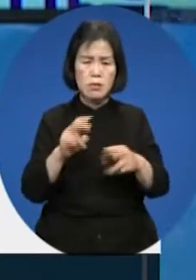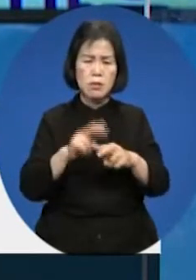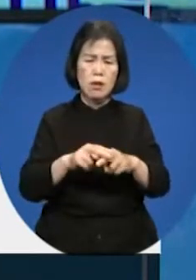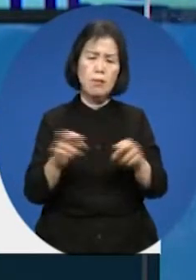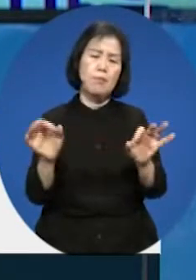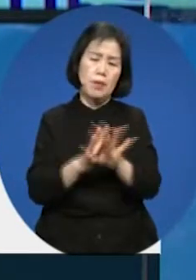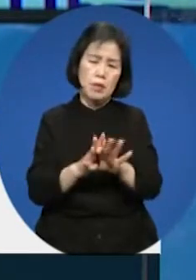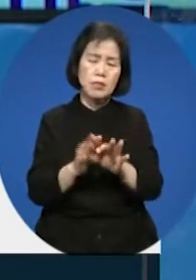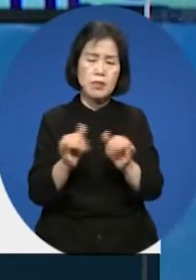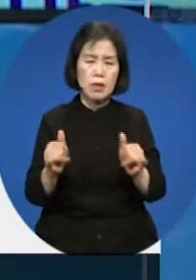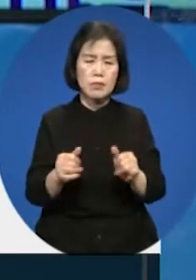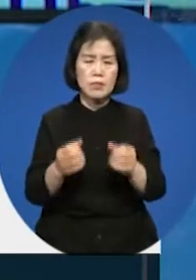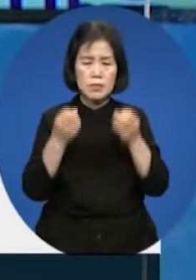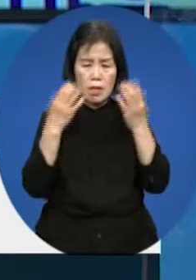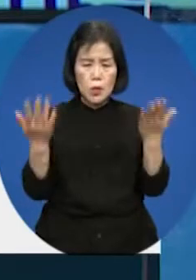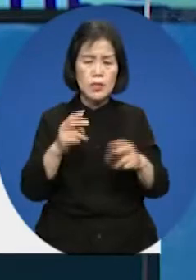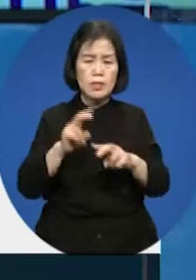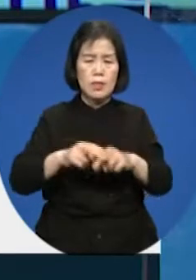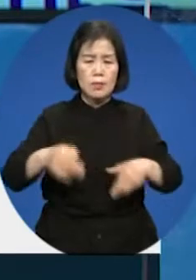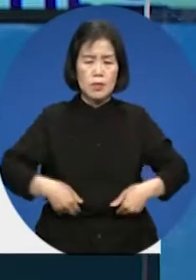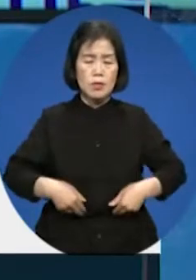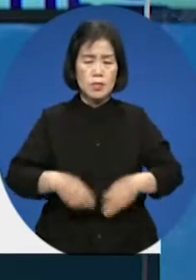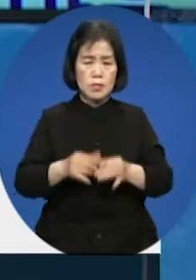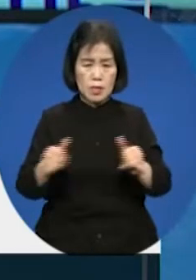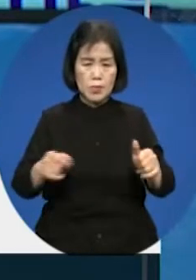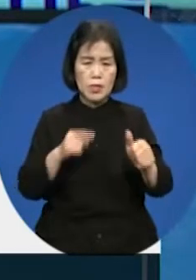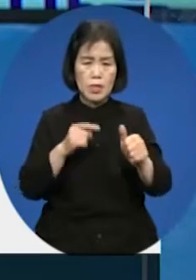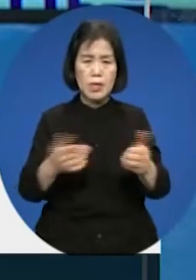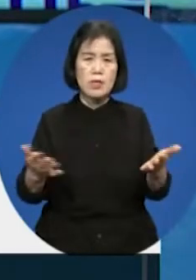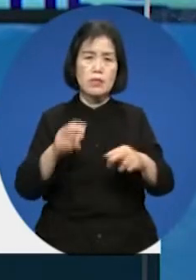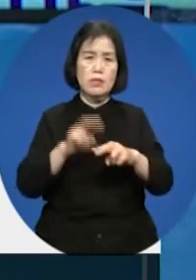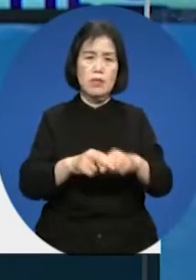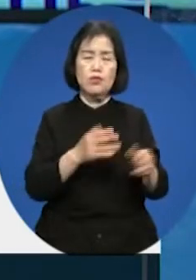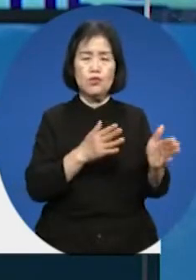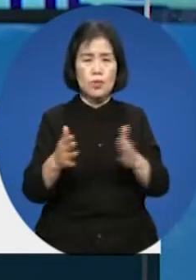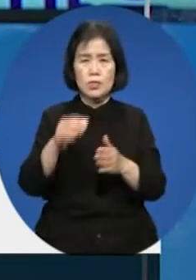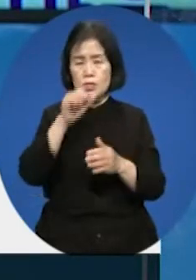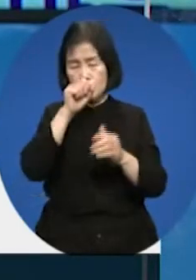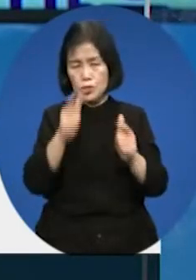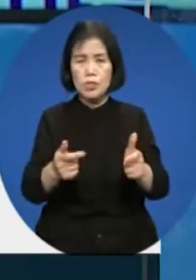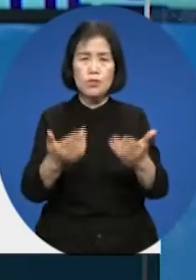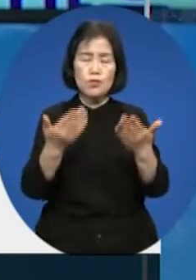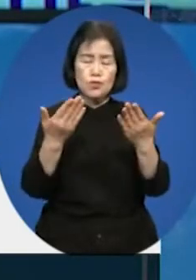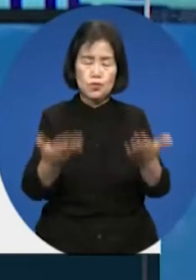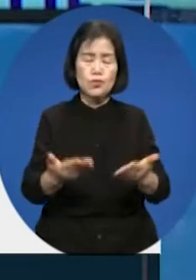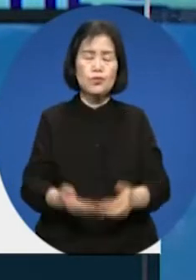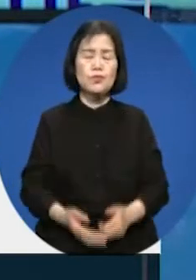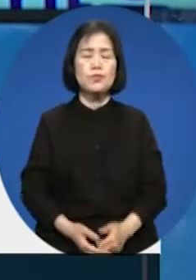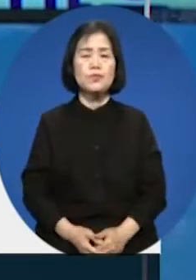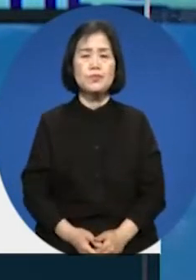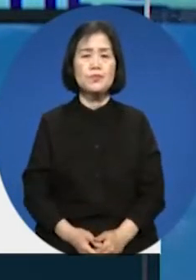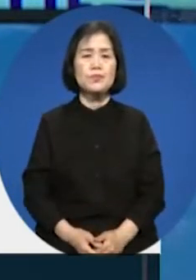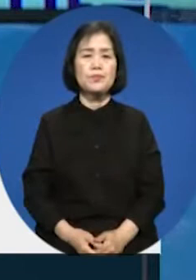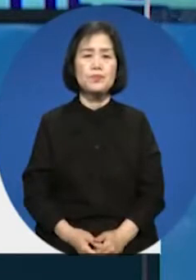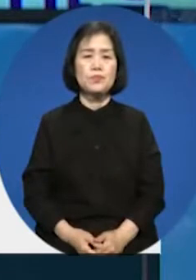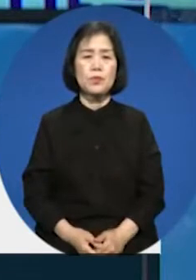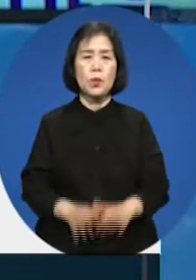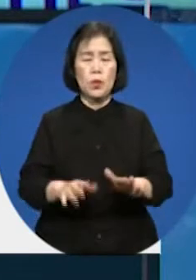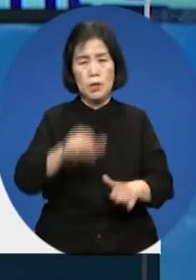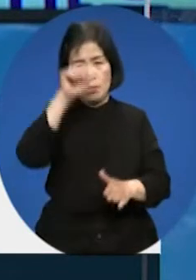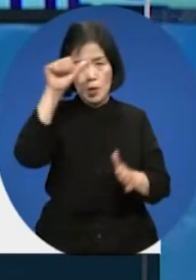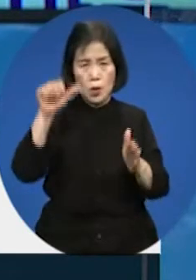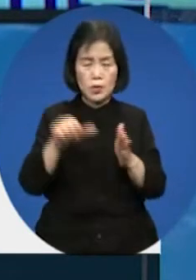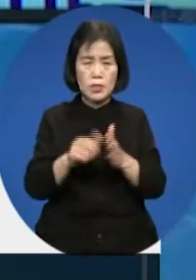있고 새로운 일자리를 필요로 하는 분들한테 그러한 일자리를 준비할 수 있는 기회를 제공하는 것이라고 저는 생각하고 있기 때문에 올해